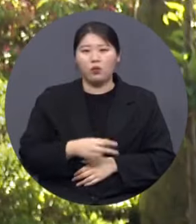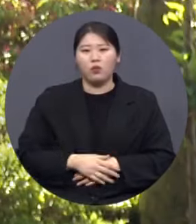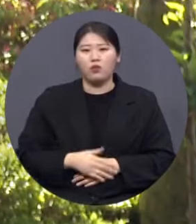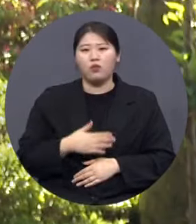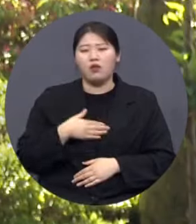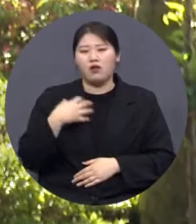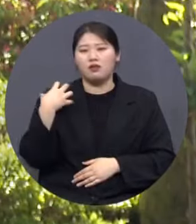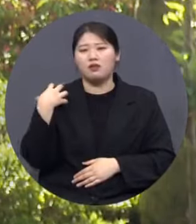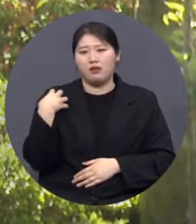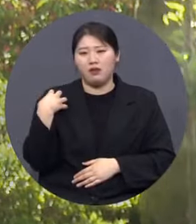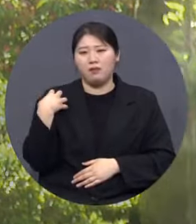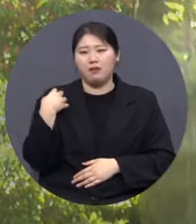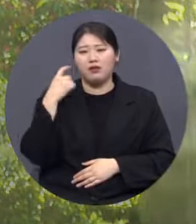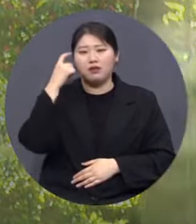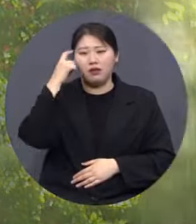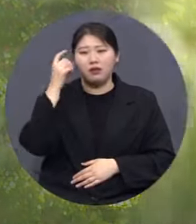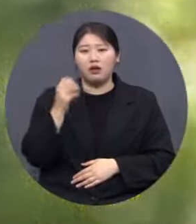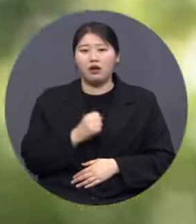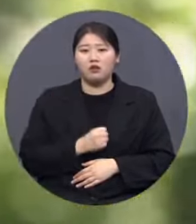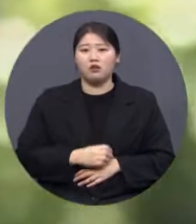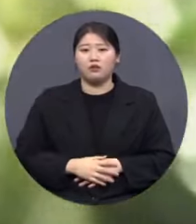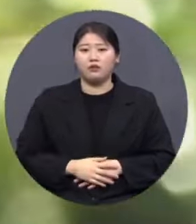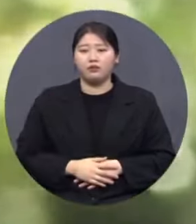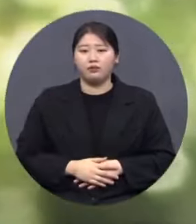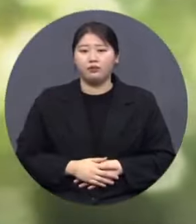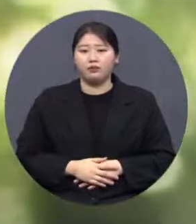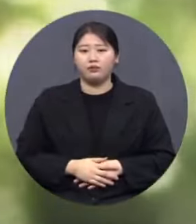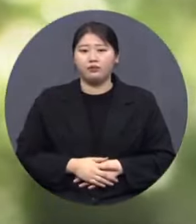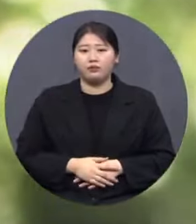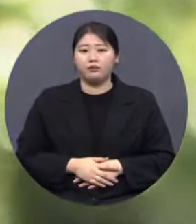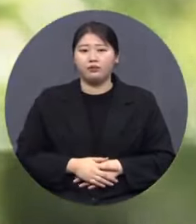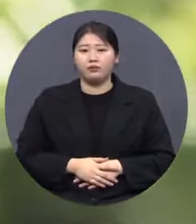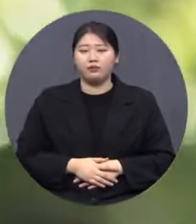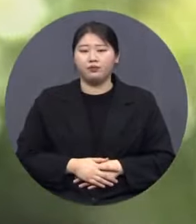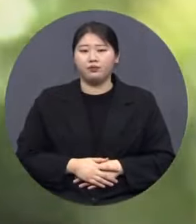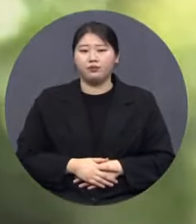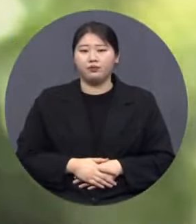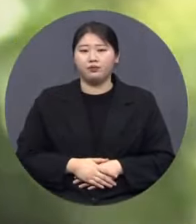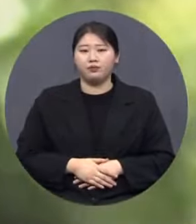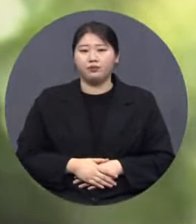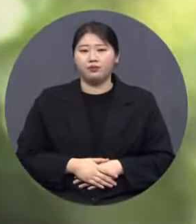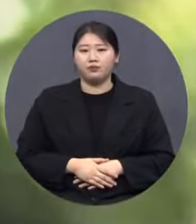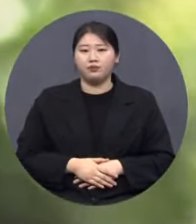내가 할 도리가 아닌가. MBC 뉴스 홍수현입니다.